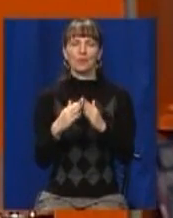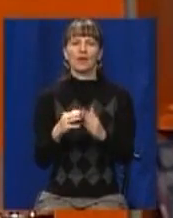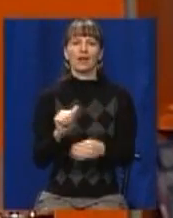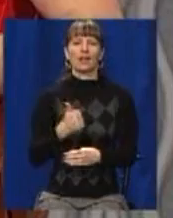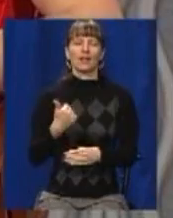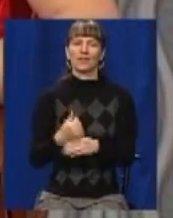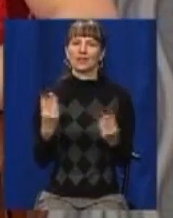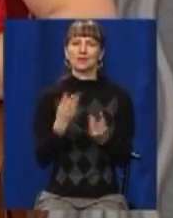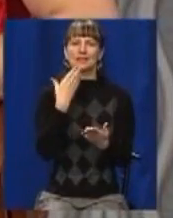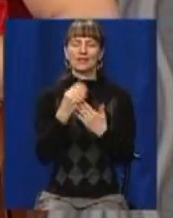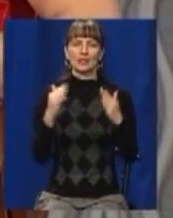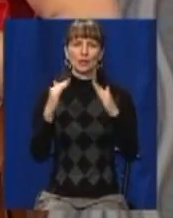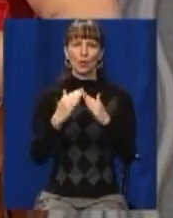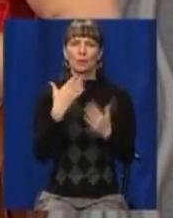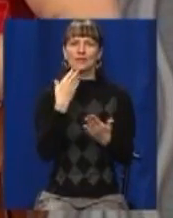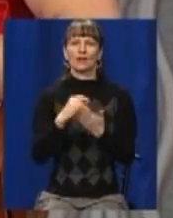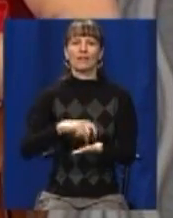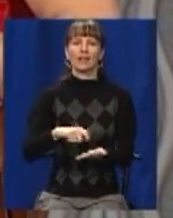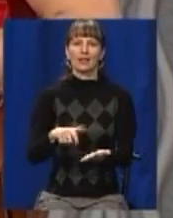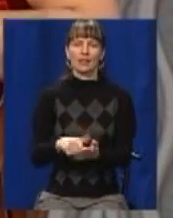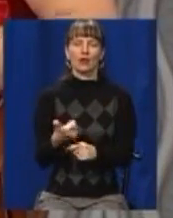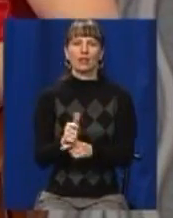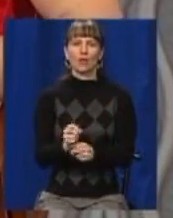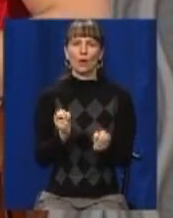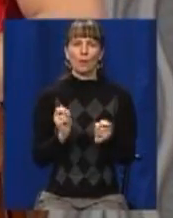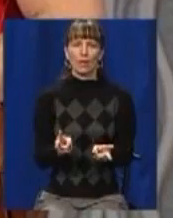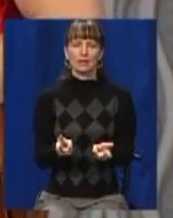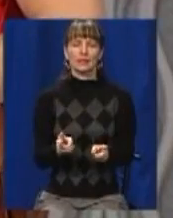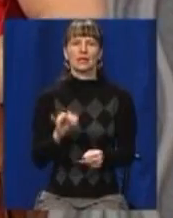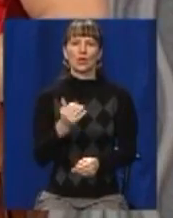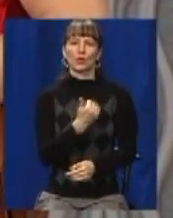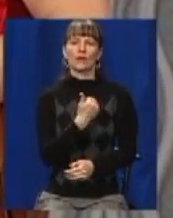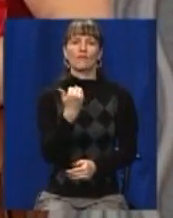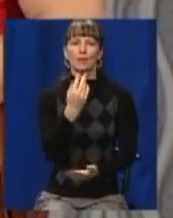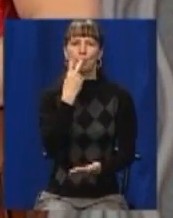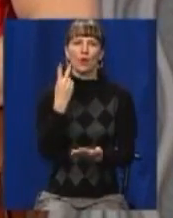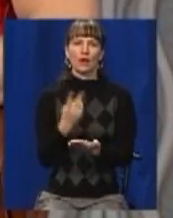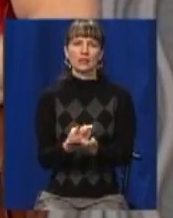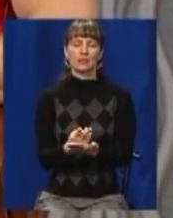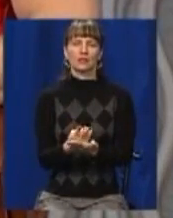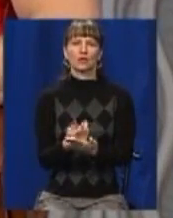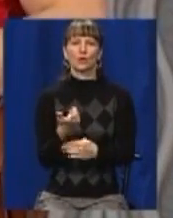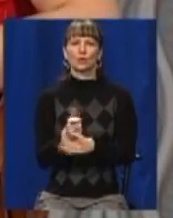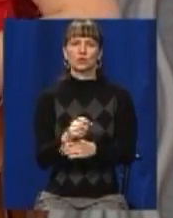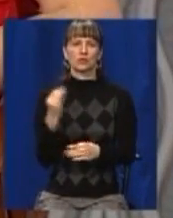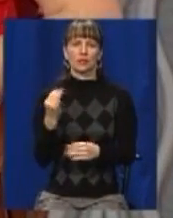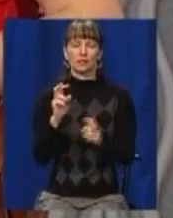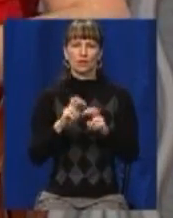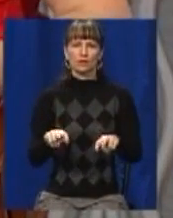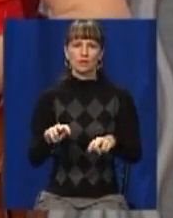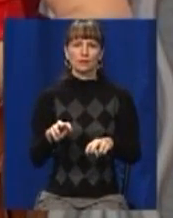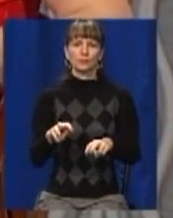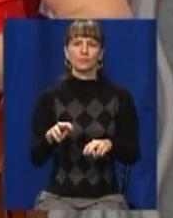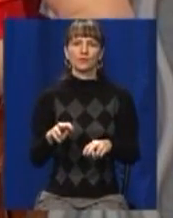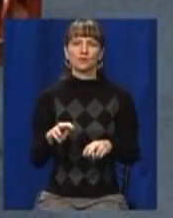не спалити свою будівлю, свою квартиру, тому що це дуже небезпечно. Ну і хочемо вам показати, в принципі, такий дуже цікавий дослід. Рука,